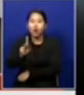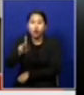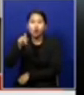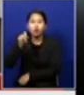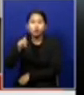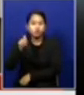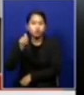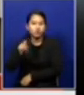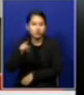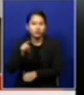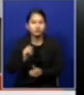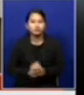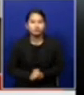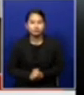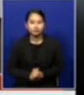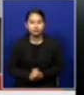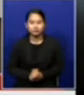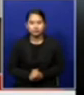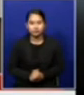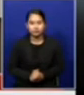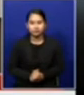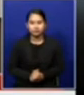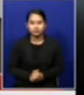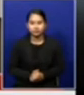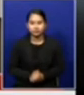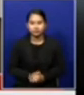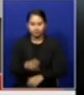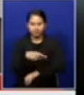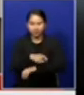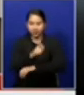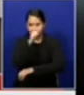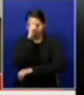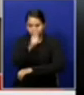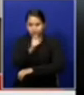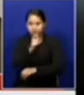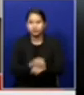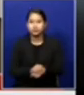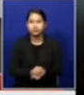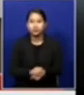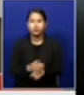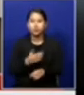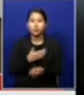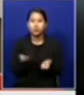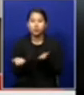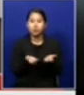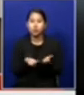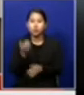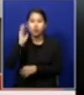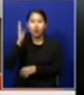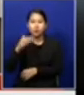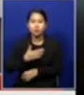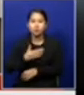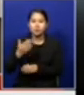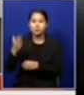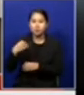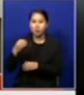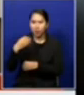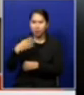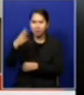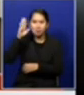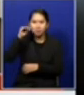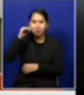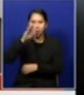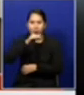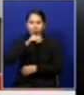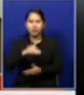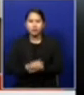ทีท่านประธานที่เคารพครับลูกชายผมเรียกผมว่าพ่อนายกประกาศพ.ร.ก.